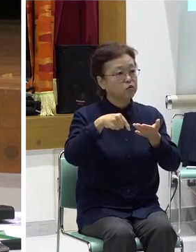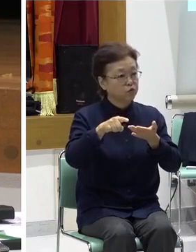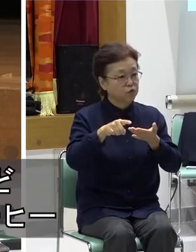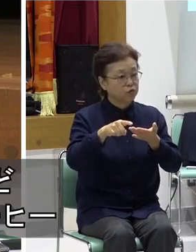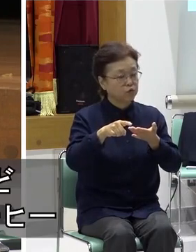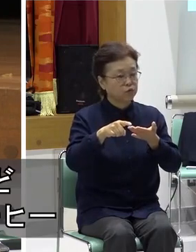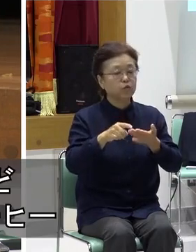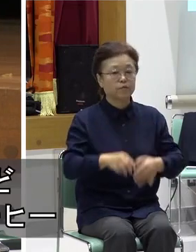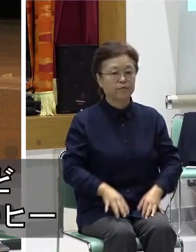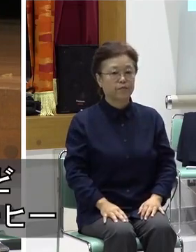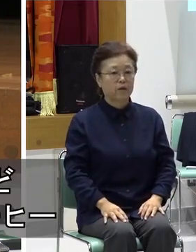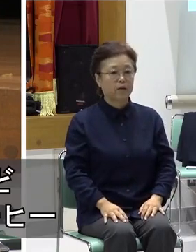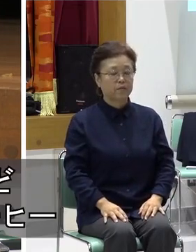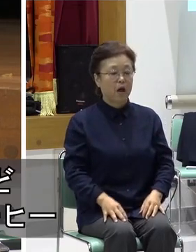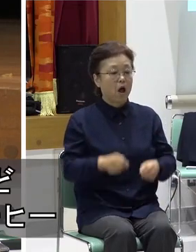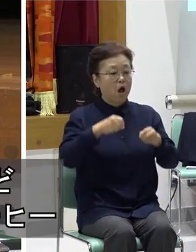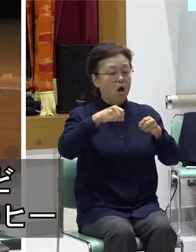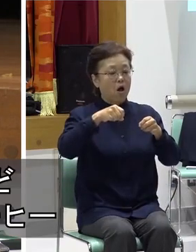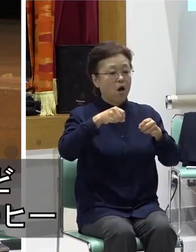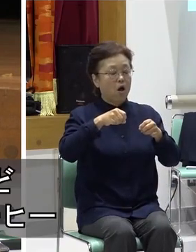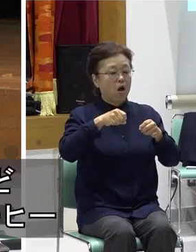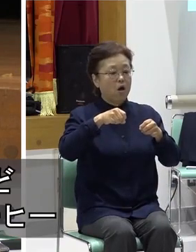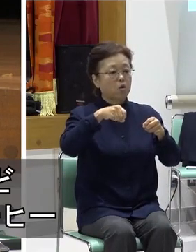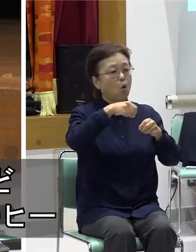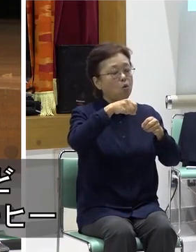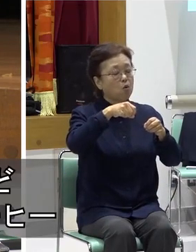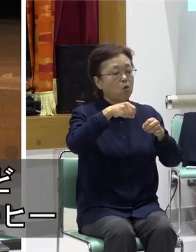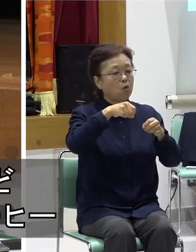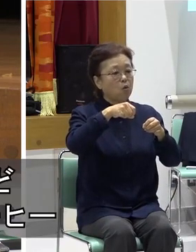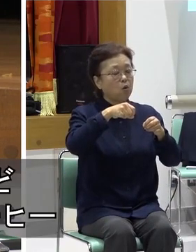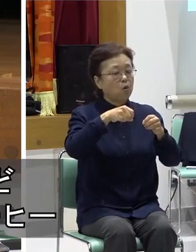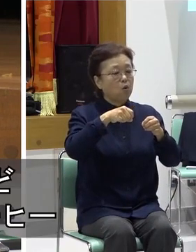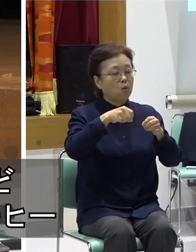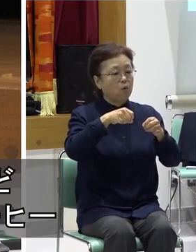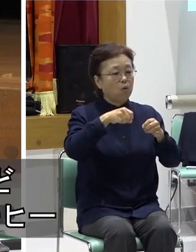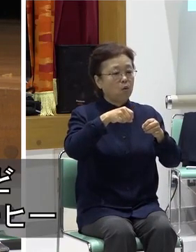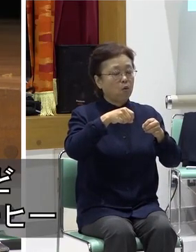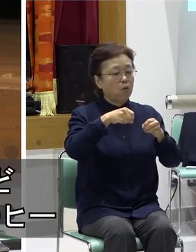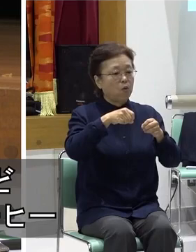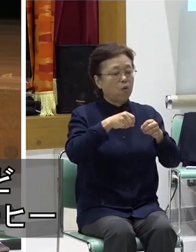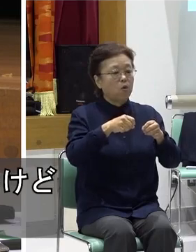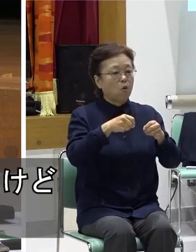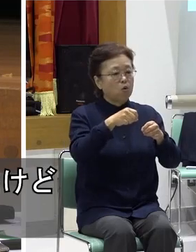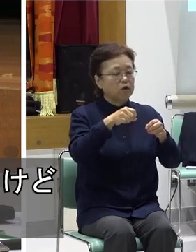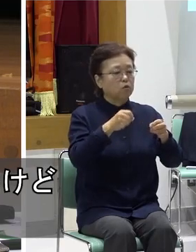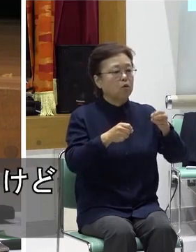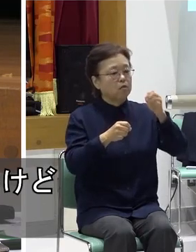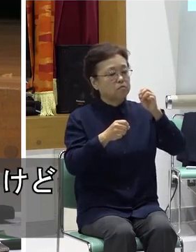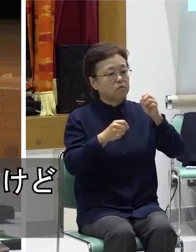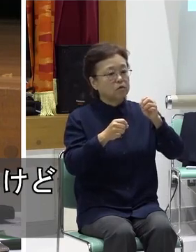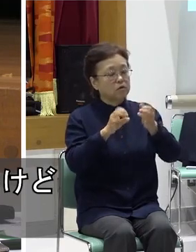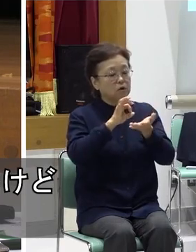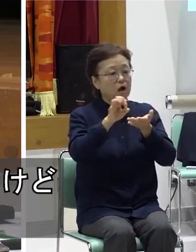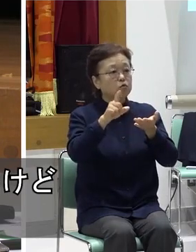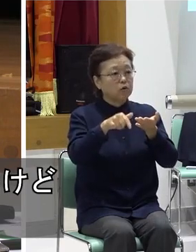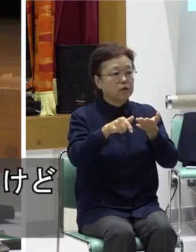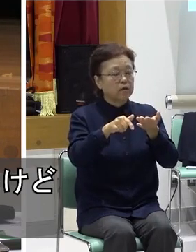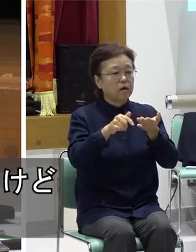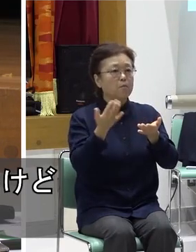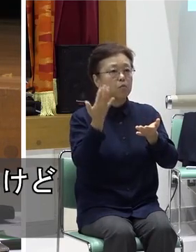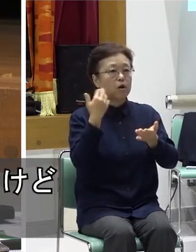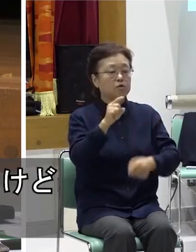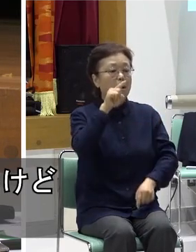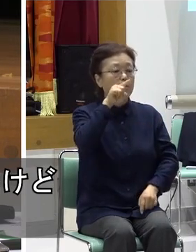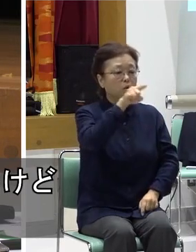く皆さんね、コーヒーとか買われると思うんですけど、それも以前であれば、温かいね、出来たてのコーヒー、ボタンを押したら買えるという感じでしたけ